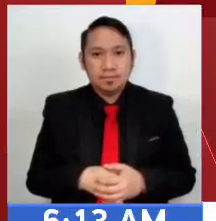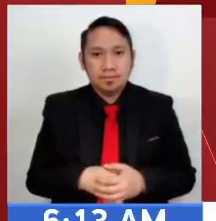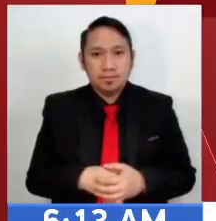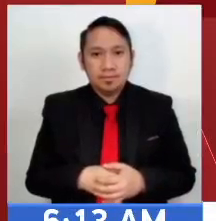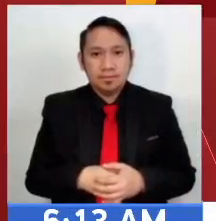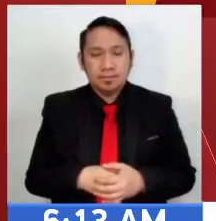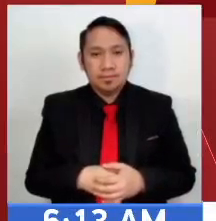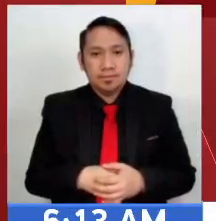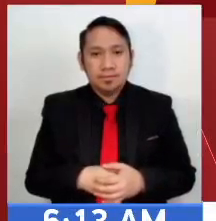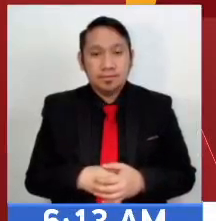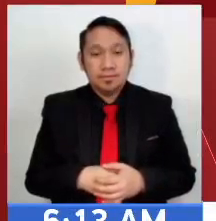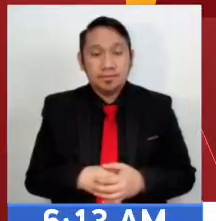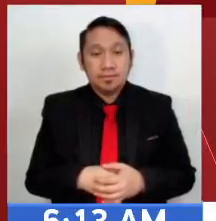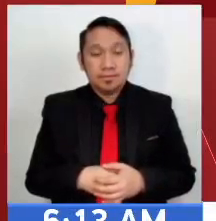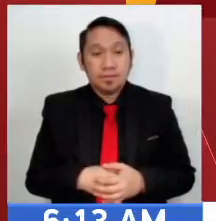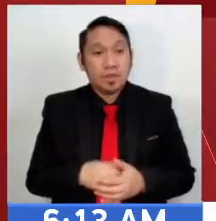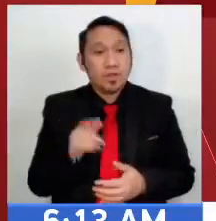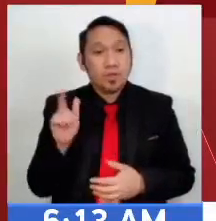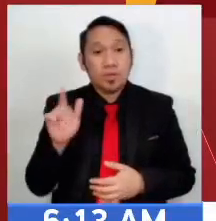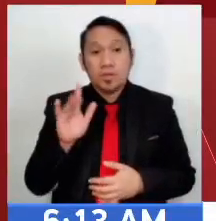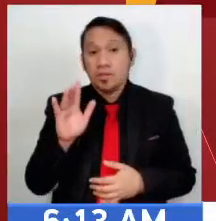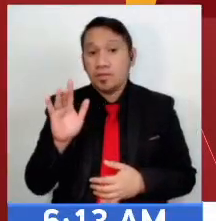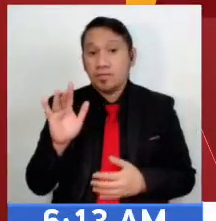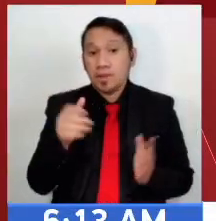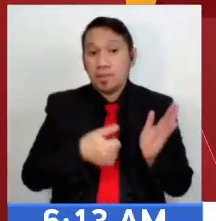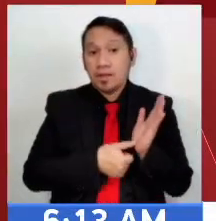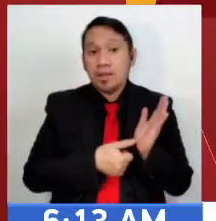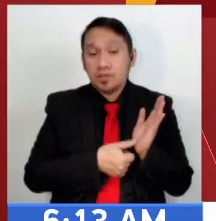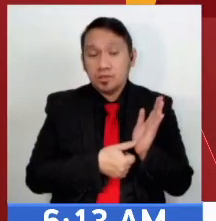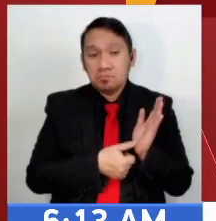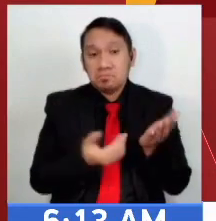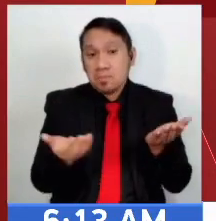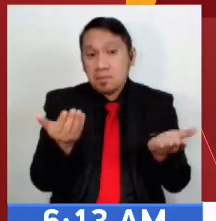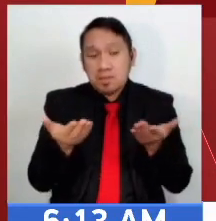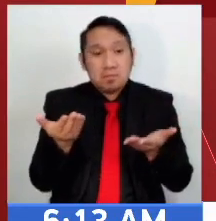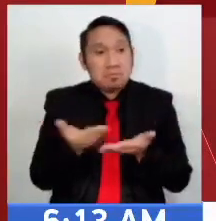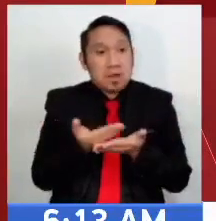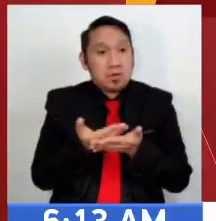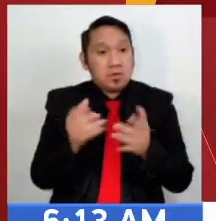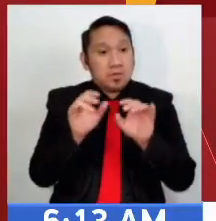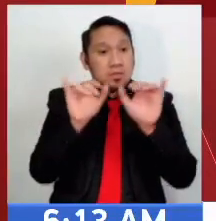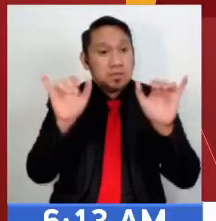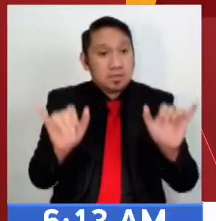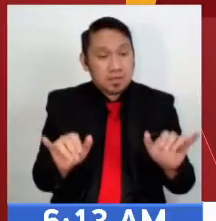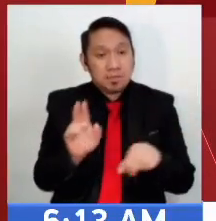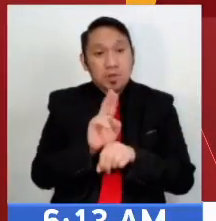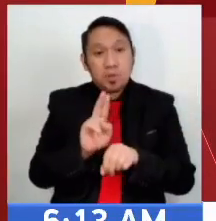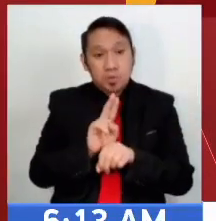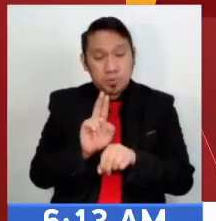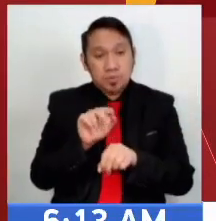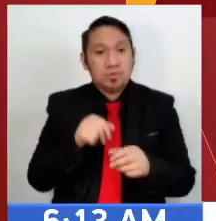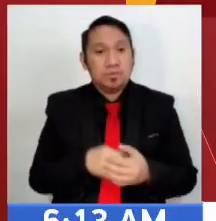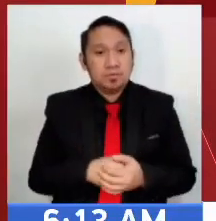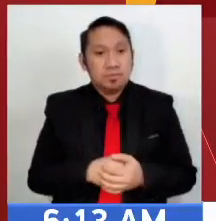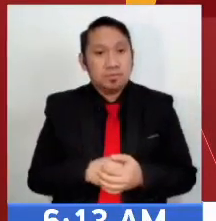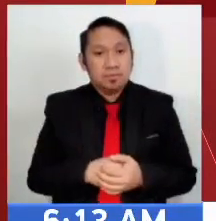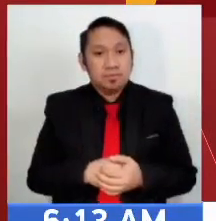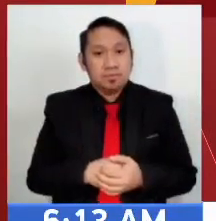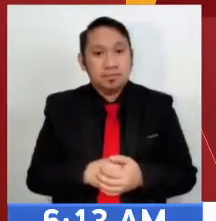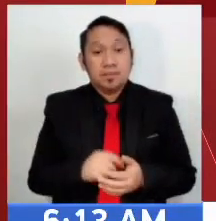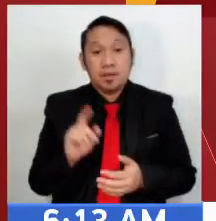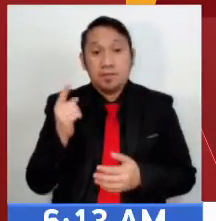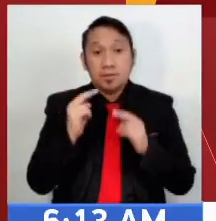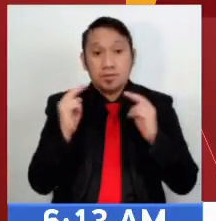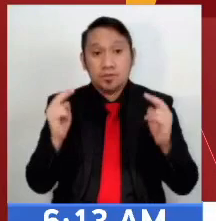Sa 2025 elections, maaaring bagong sistema na nga po ang gagamitin ng mga botante. At may unang balita si Jonathan Andal.